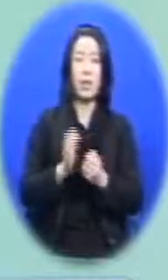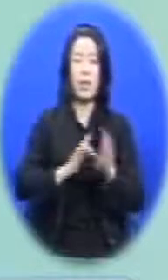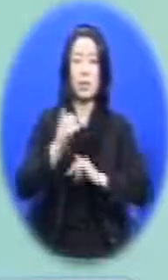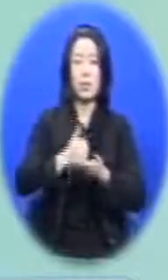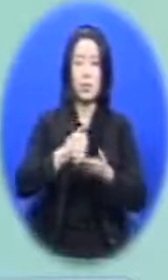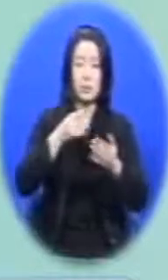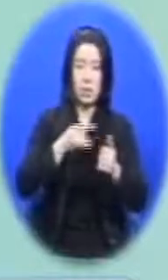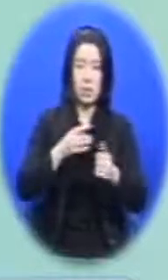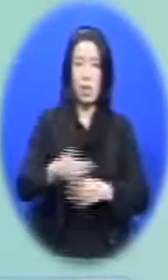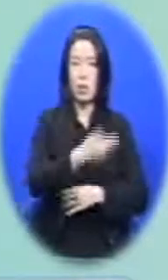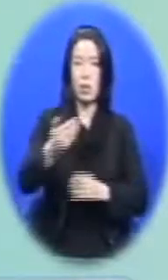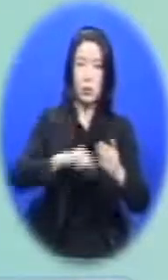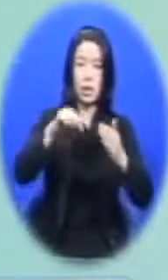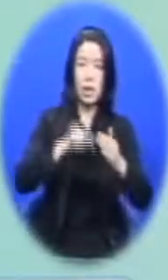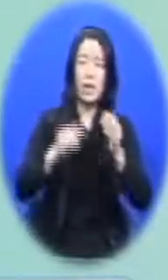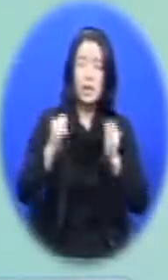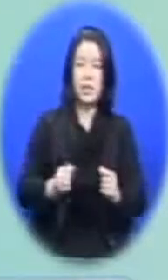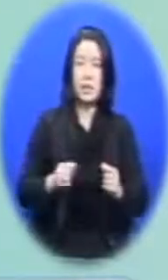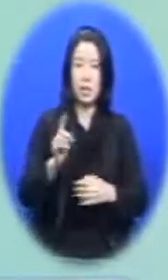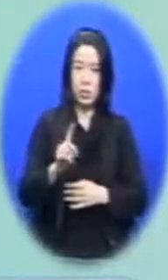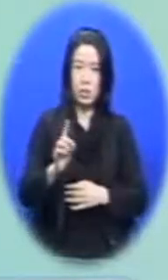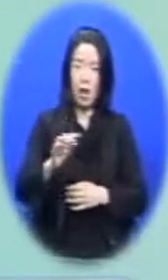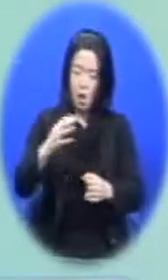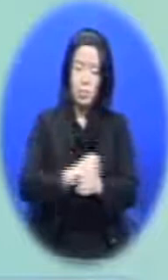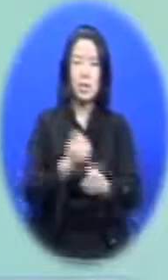예수님께서 여러분 안에 계시다는 것은 엄청난 일이에요.